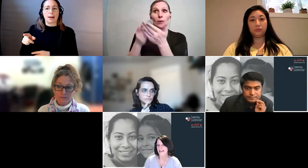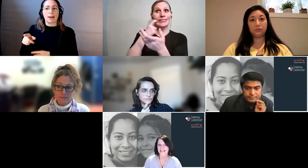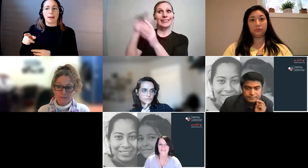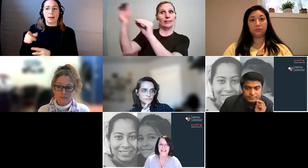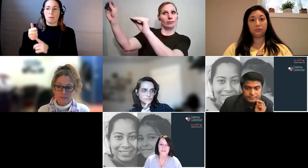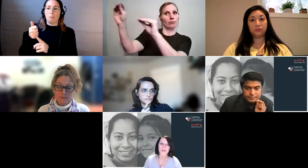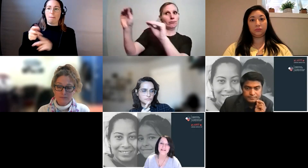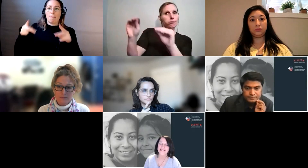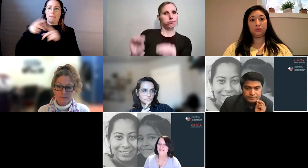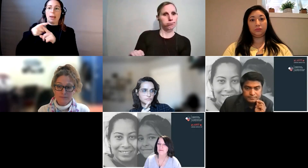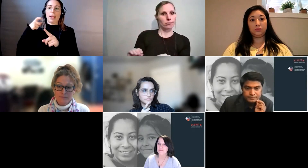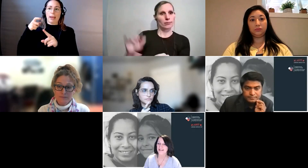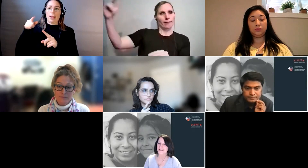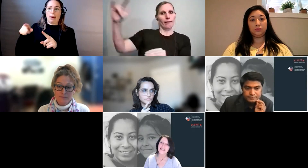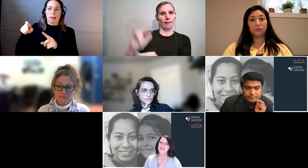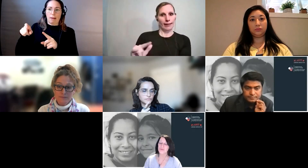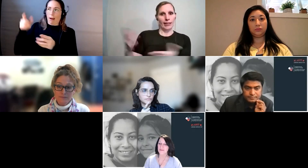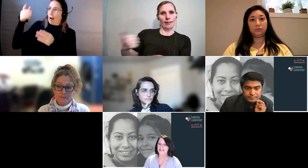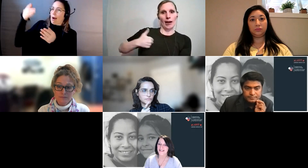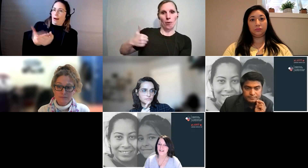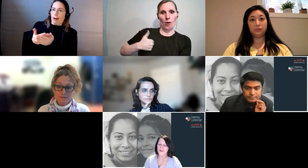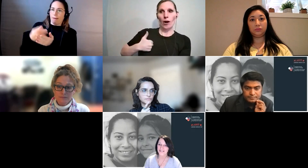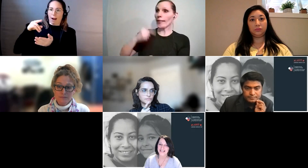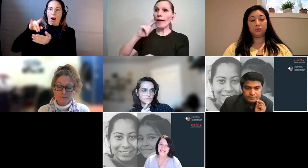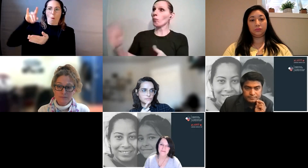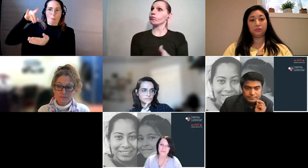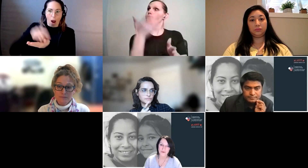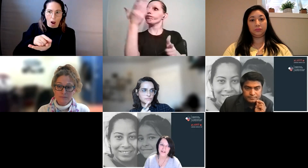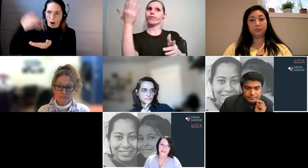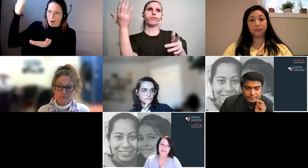d'origine, ils arrivaient à l'aéroport,